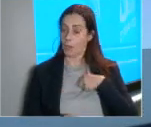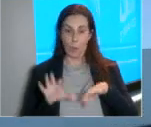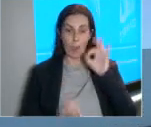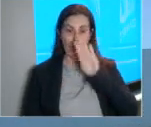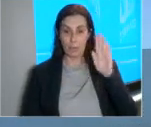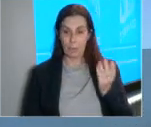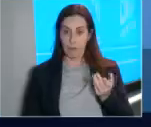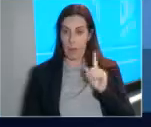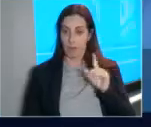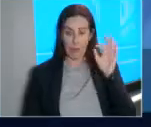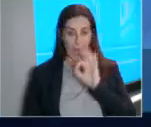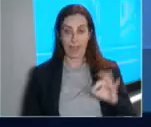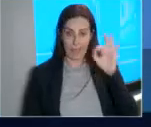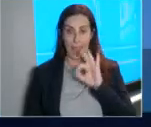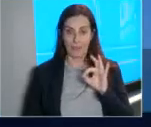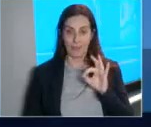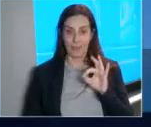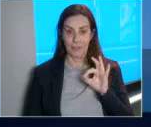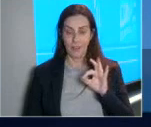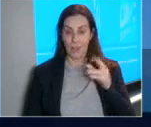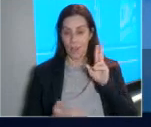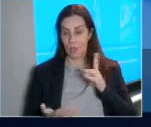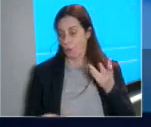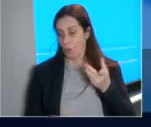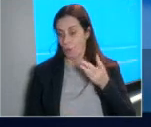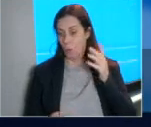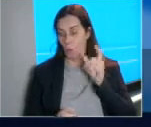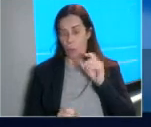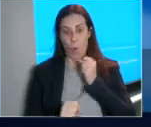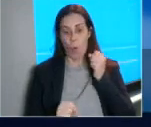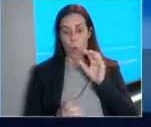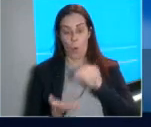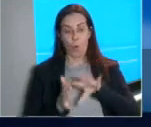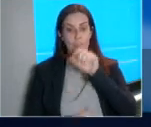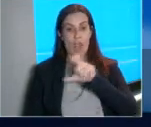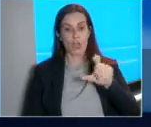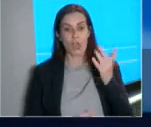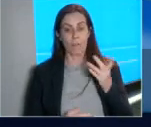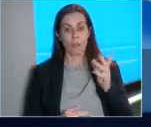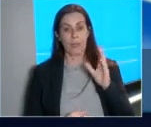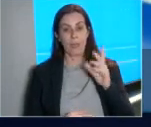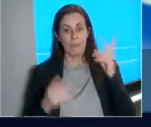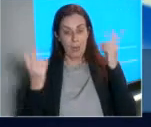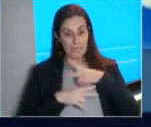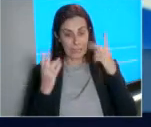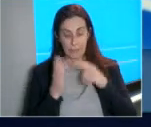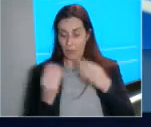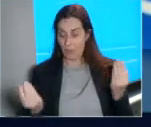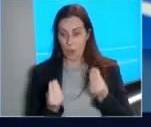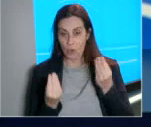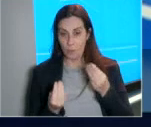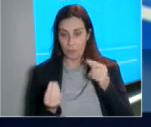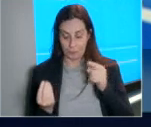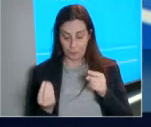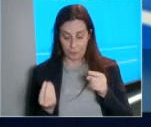הצבעתי לביבי, אבל עדיין זכות החפות עובדת לזכותו. אז האם מסכמים ומסכימים על עקרונות מסוימים